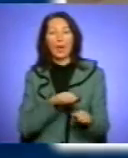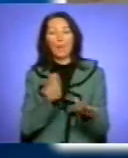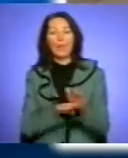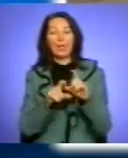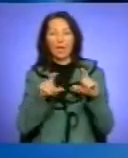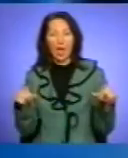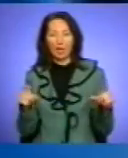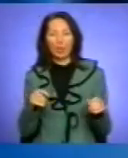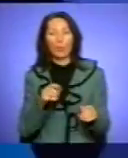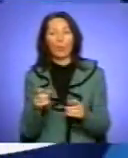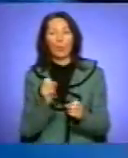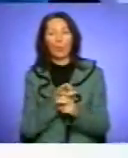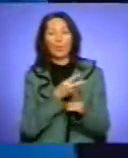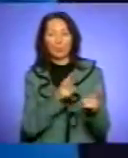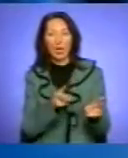від кожного».